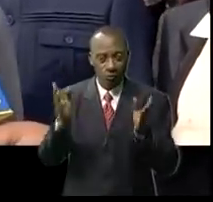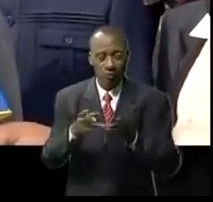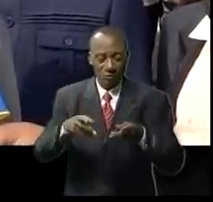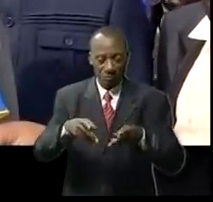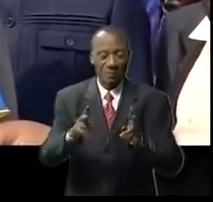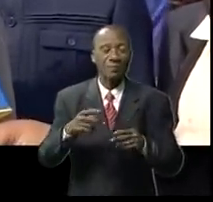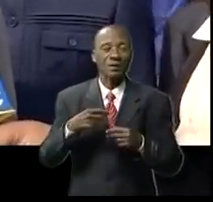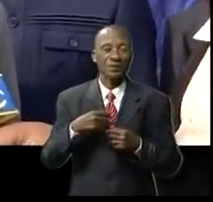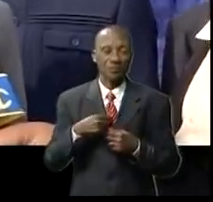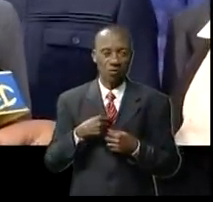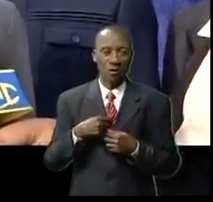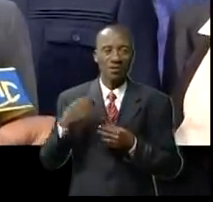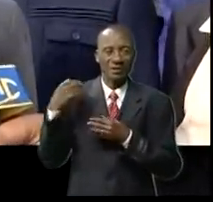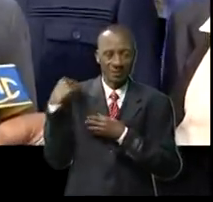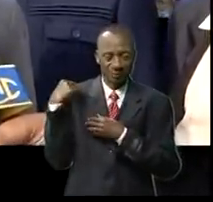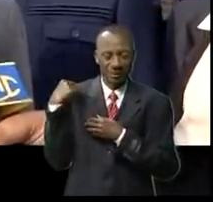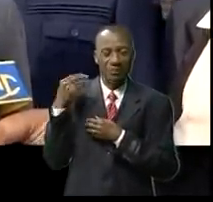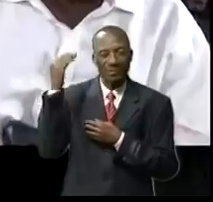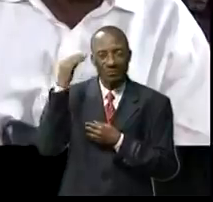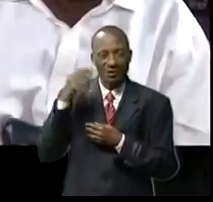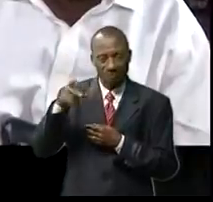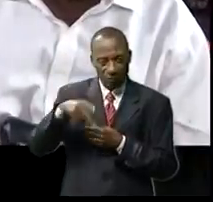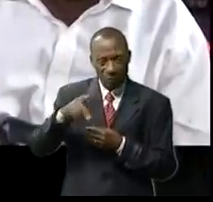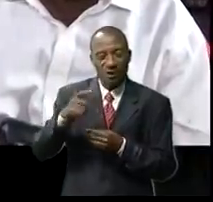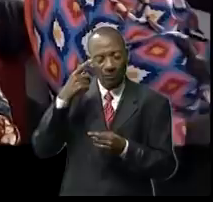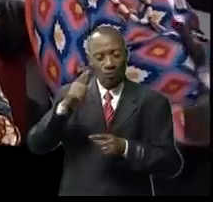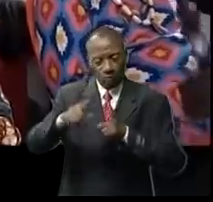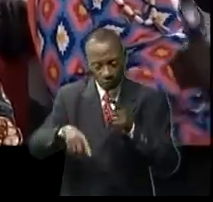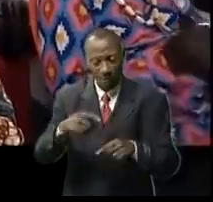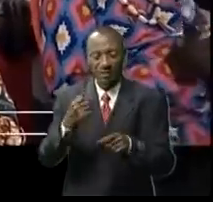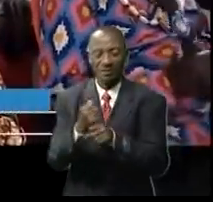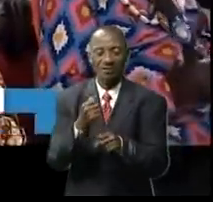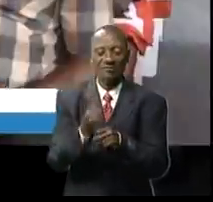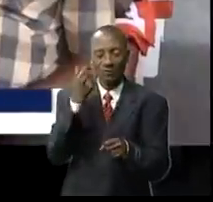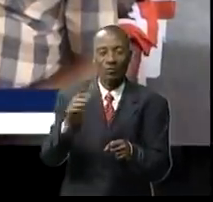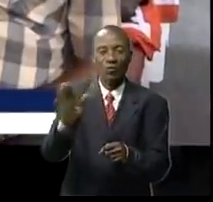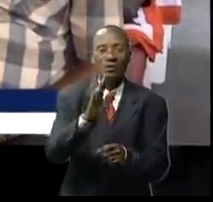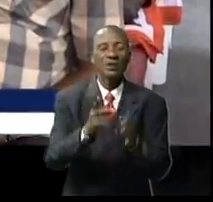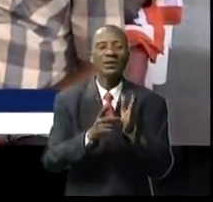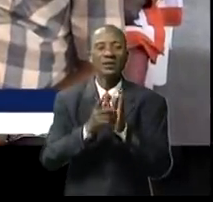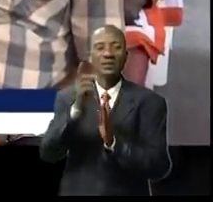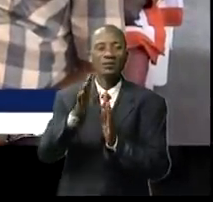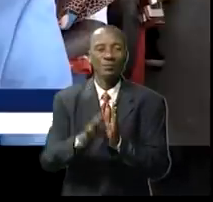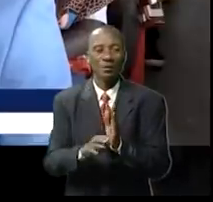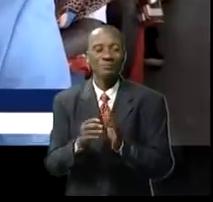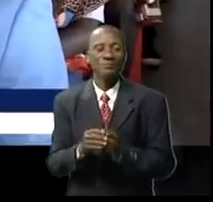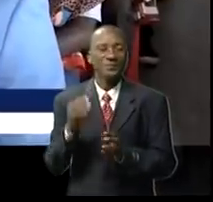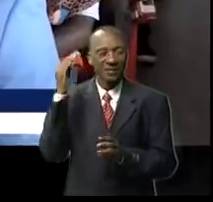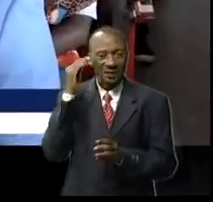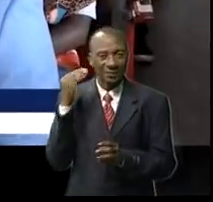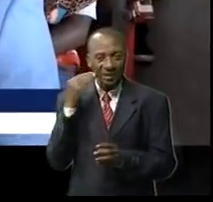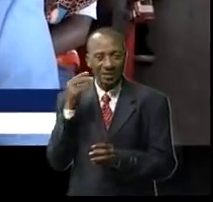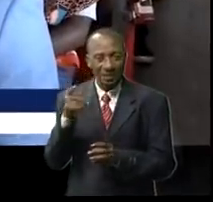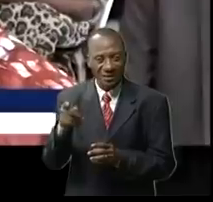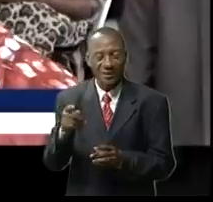du tourisme, d'attaquer le secteur de la décentralisation. Le ministre provincial Marcel Mokilinga Nsono a promis de veiller personnellement